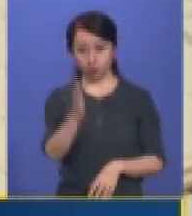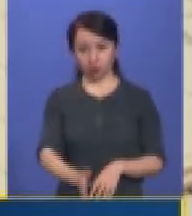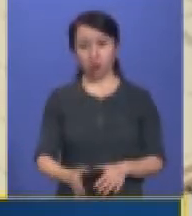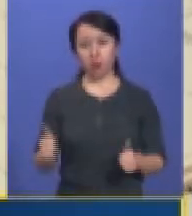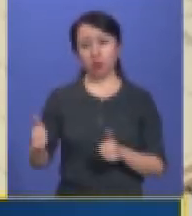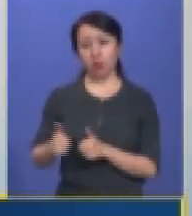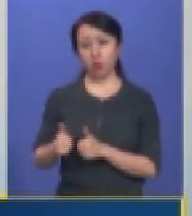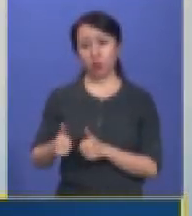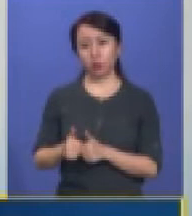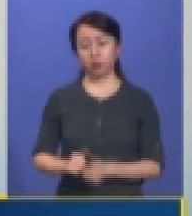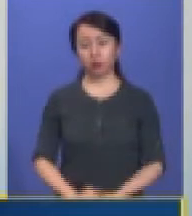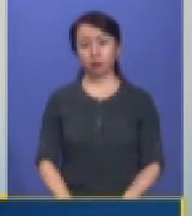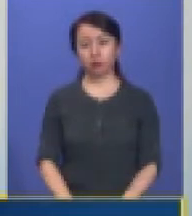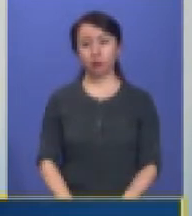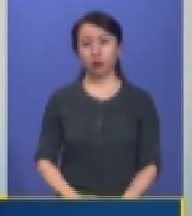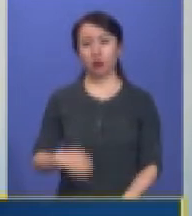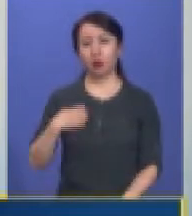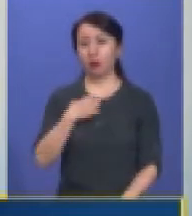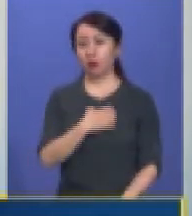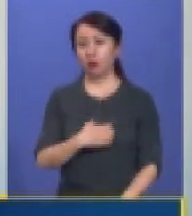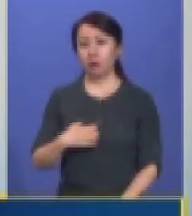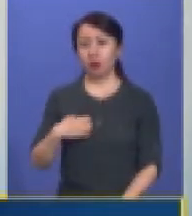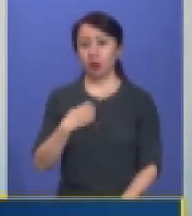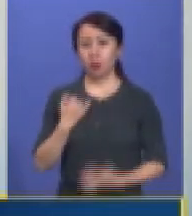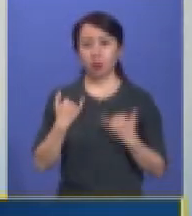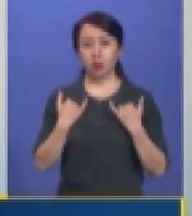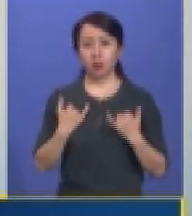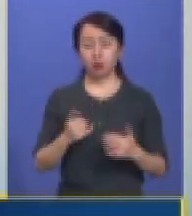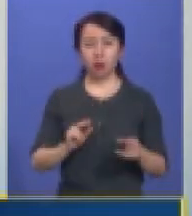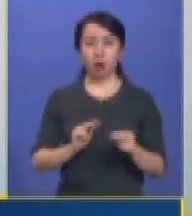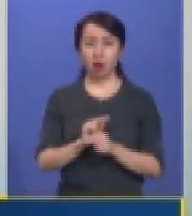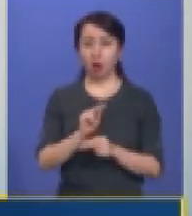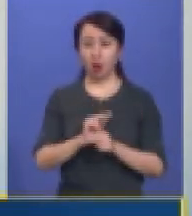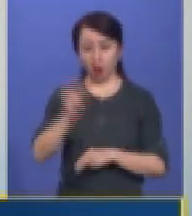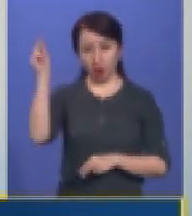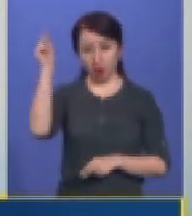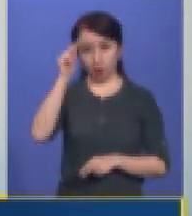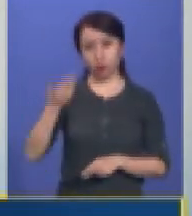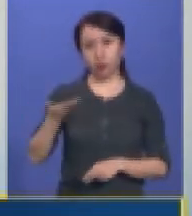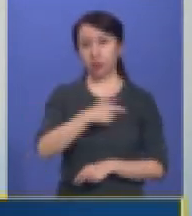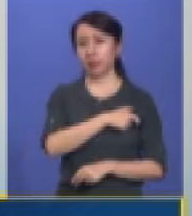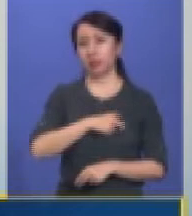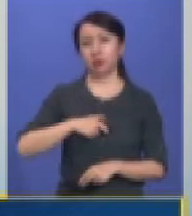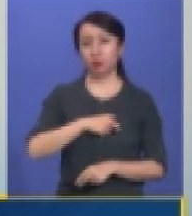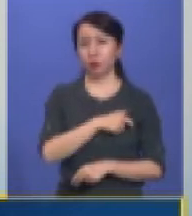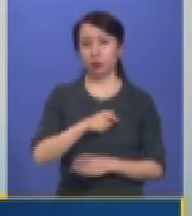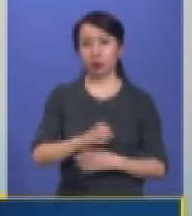плодотворное сотрудничество. Значение сегодня обучения насчет депутатского корпуса,